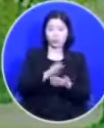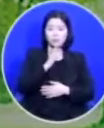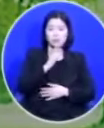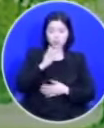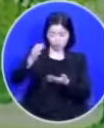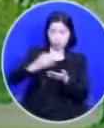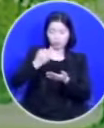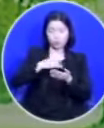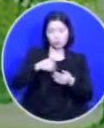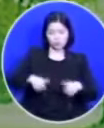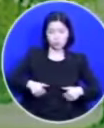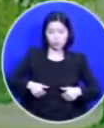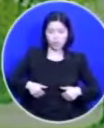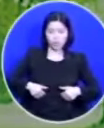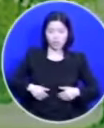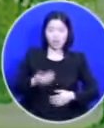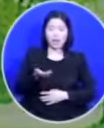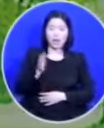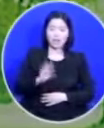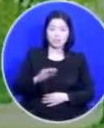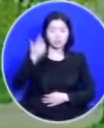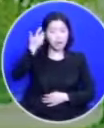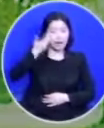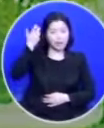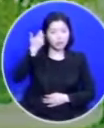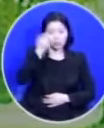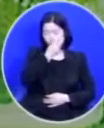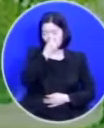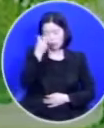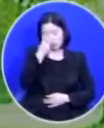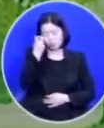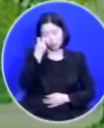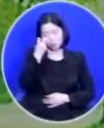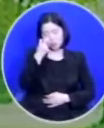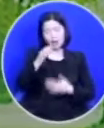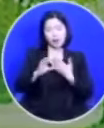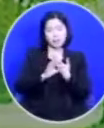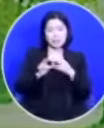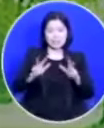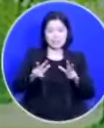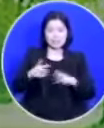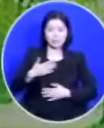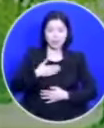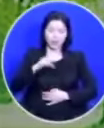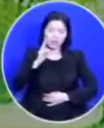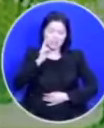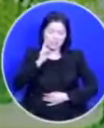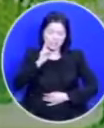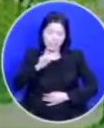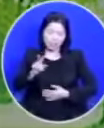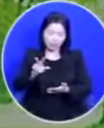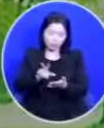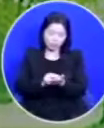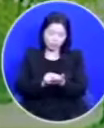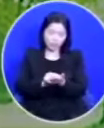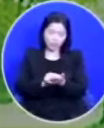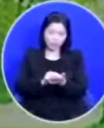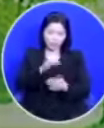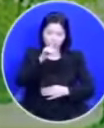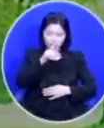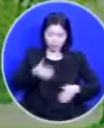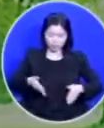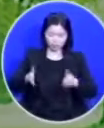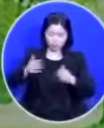되죠 그러나 영적으로 잠이 들면 지금 내가 심각한 문제가 있는 길로 가고 있으면서도